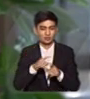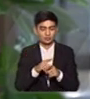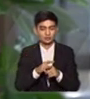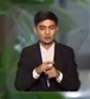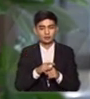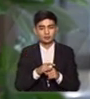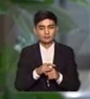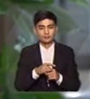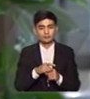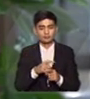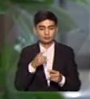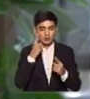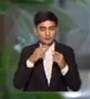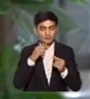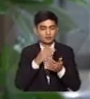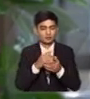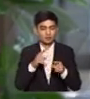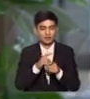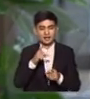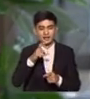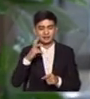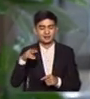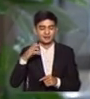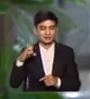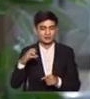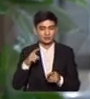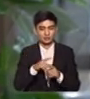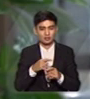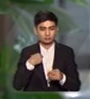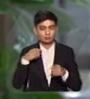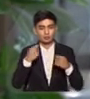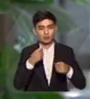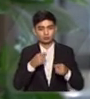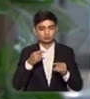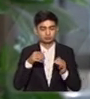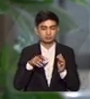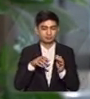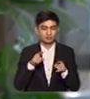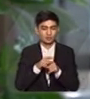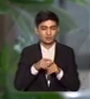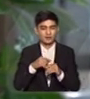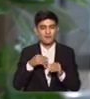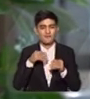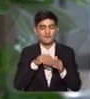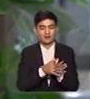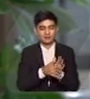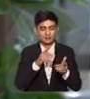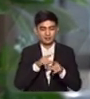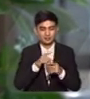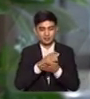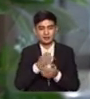крайне плачевная. Почему? Потому что НДС начисляется на все наши продажи, а это означает в том числе и на призовой